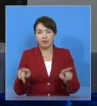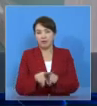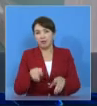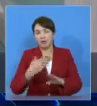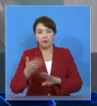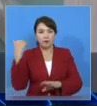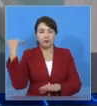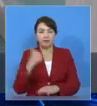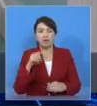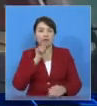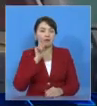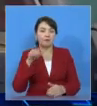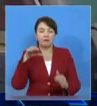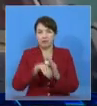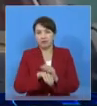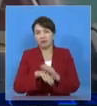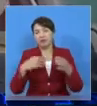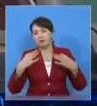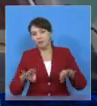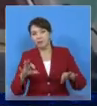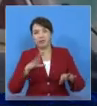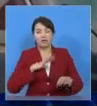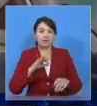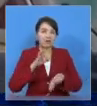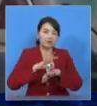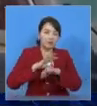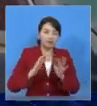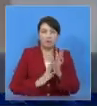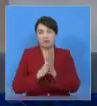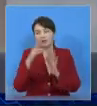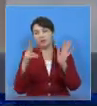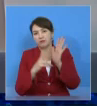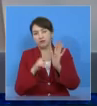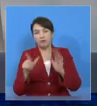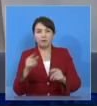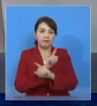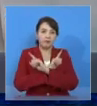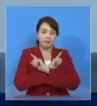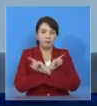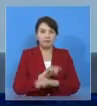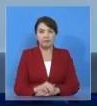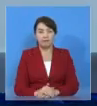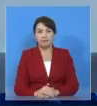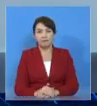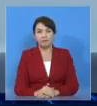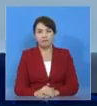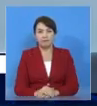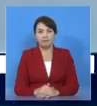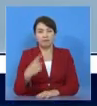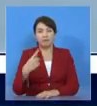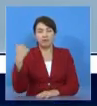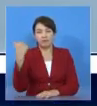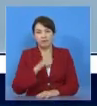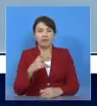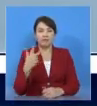өткен апта өңір жасыл аймаққа кірді деп еркінсігенде ауруы асқынған 8 адам өмірімен қоштасты. Соңғы бір аптаның ішінде